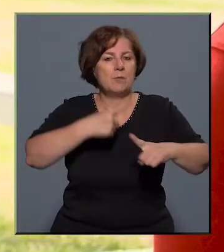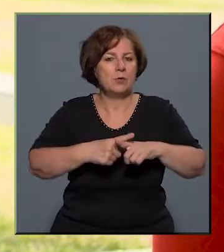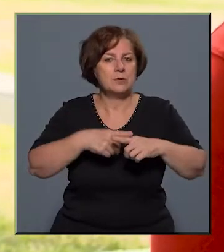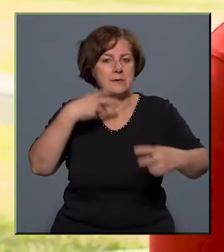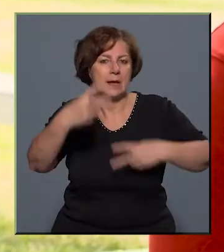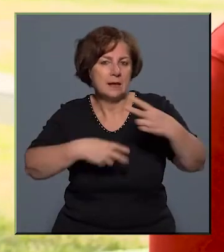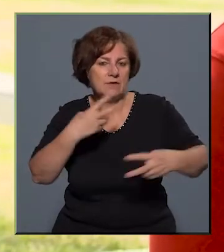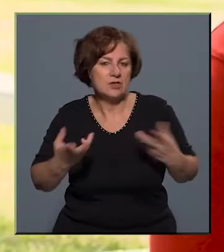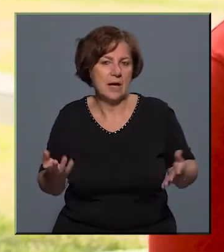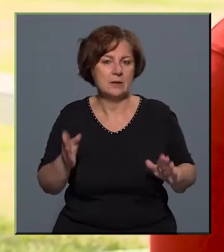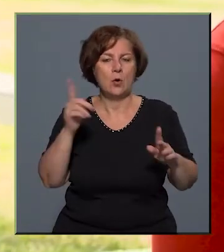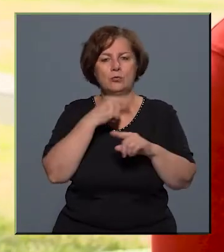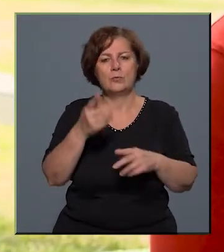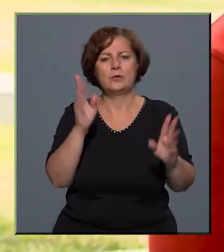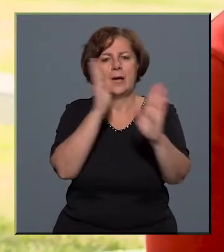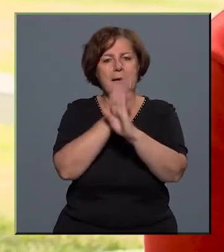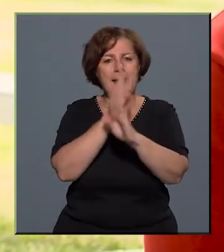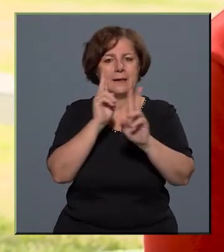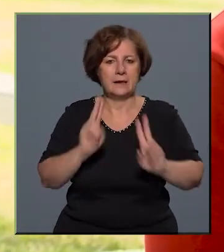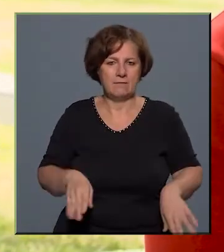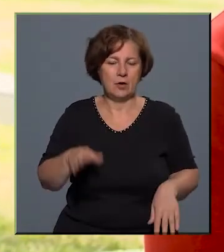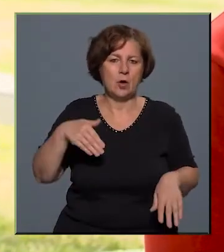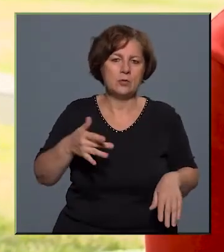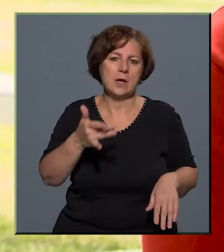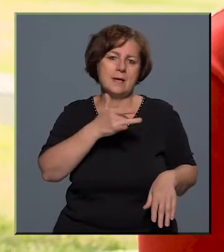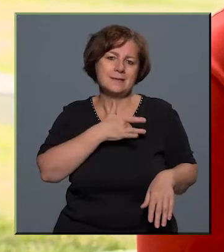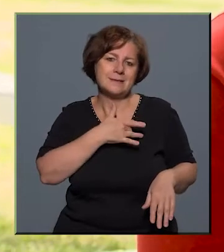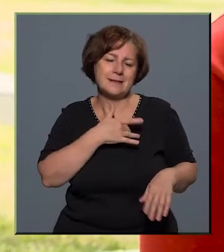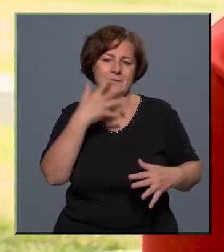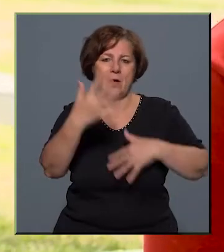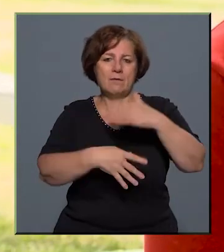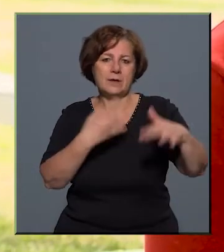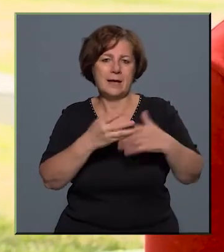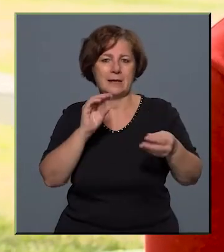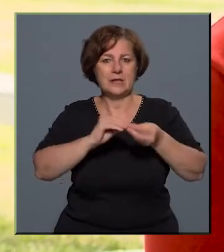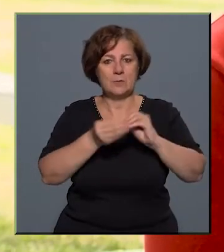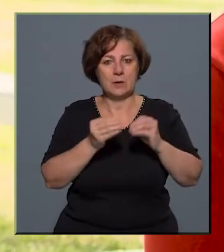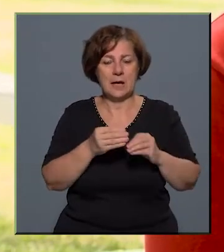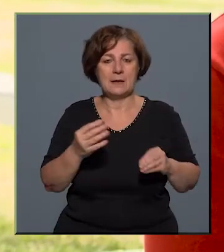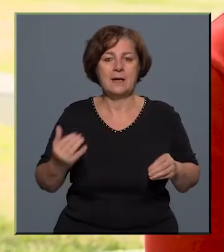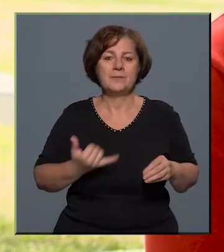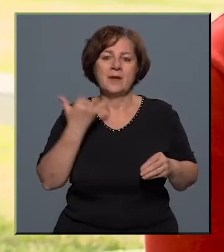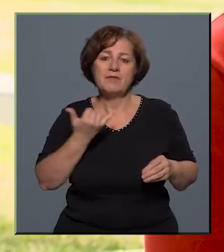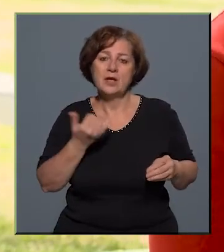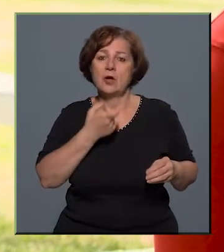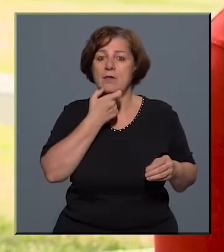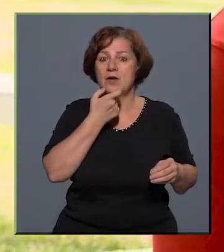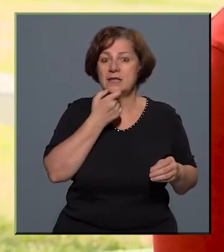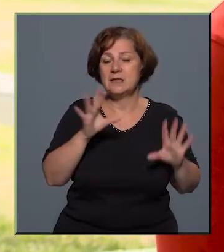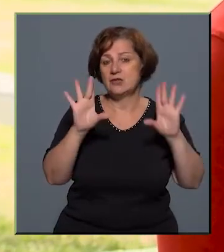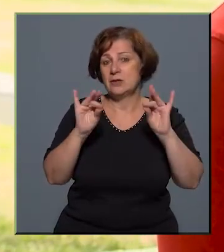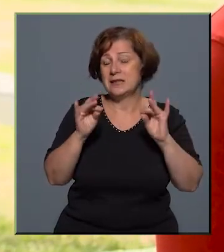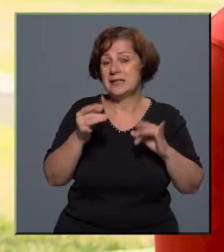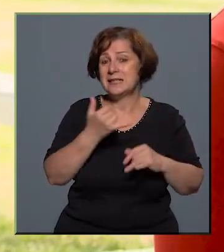külön kivizsgálásokat, tehát úgymond rejtetten van a kutyának szív- vagy keringési problémája, akár fiatalabb korban, de